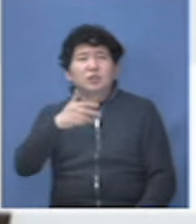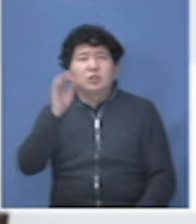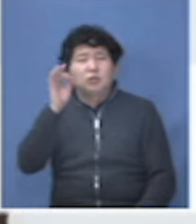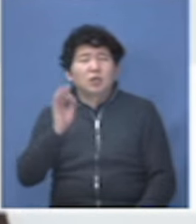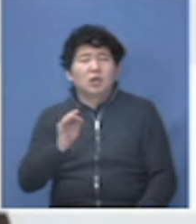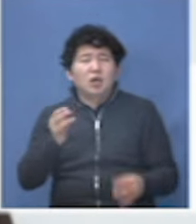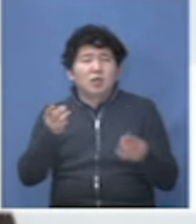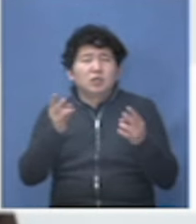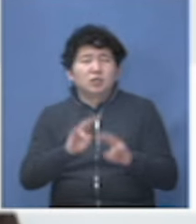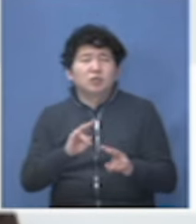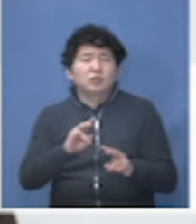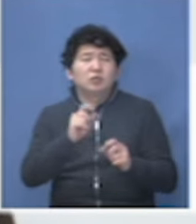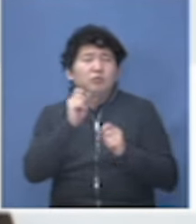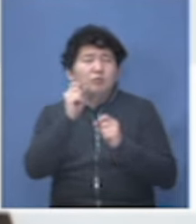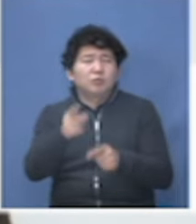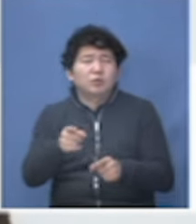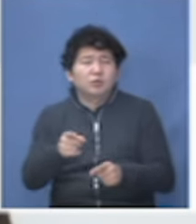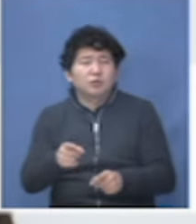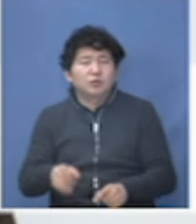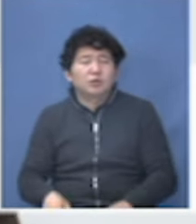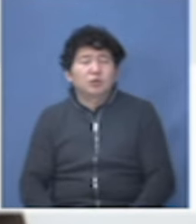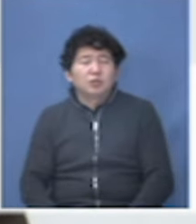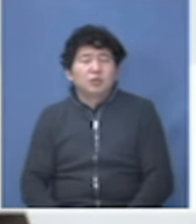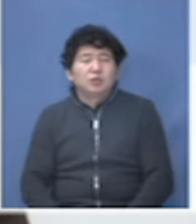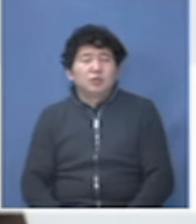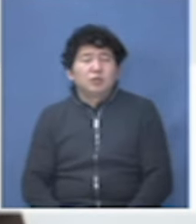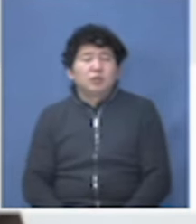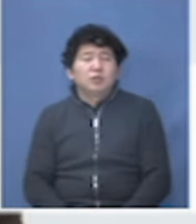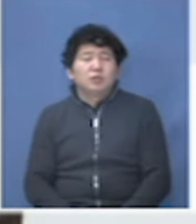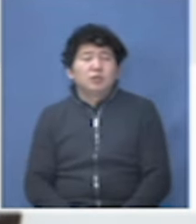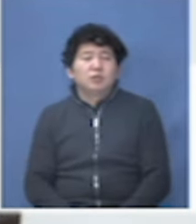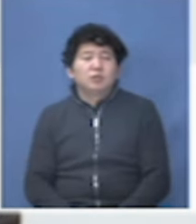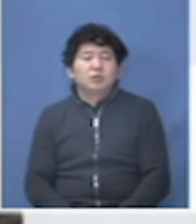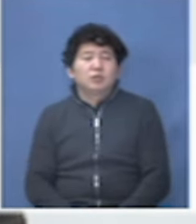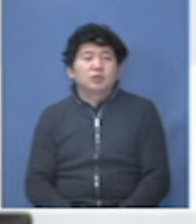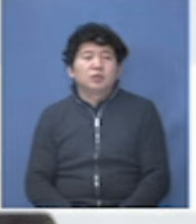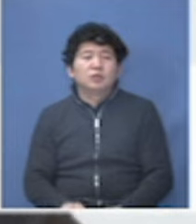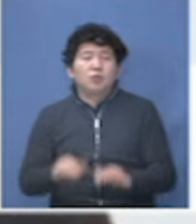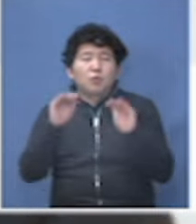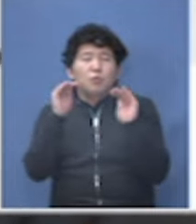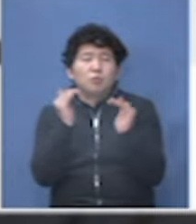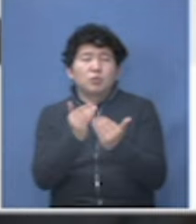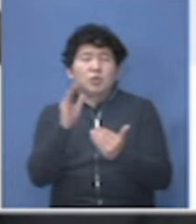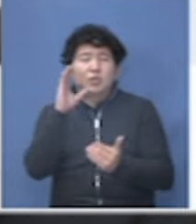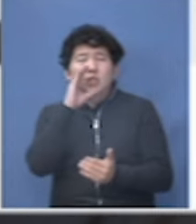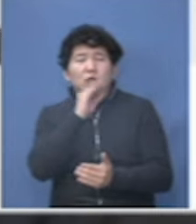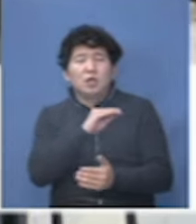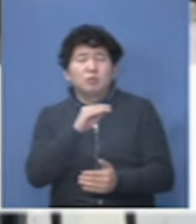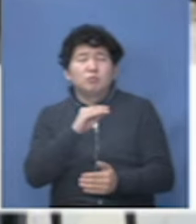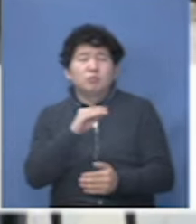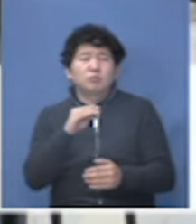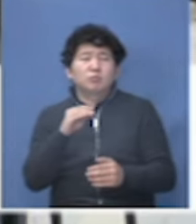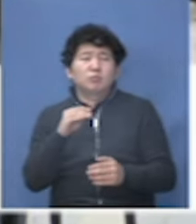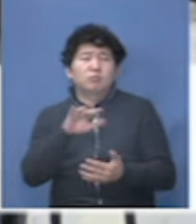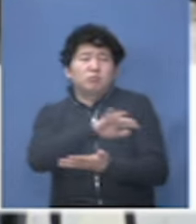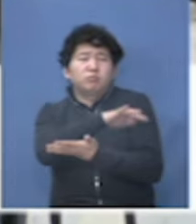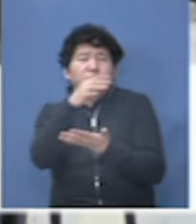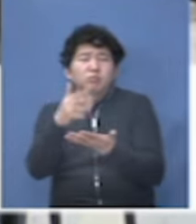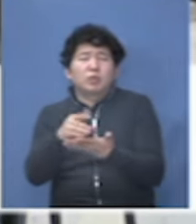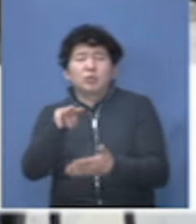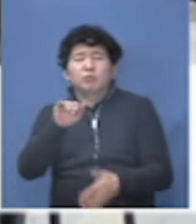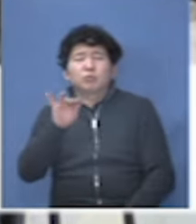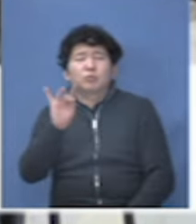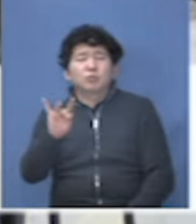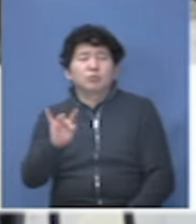алаңға төгіледі. Атап өтерлік тағы бір жайт, жоба арқылы заңсыз қоқыс алаңдарының санын азайта аламыз. Қоқысты бекітілген